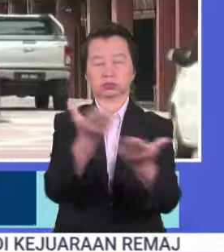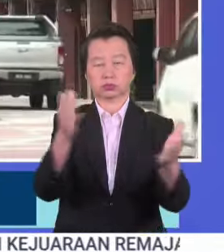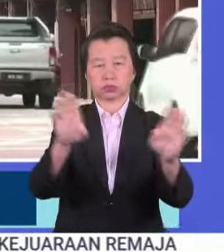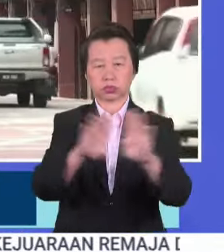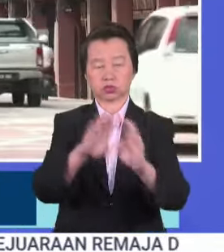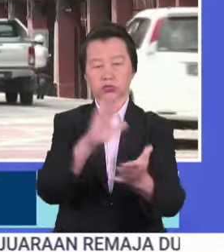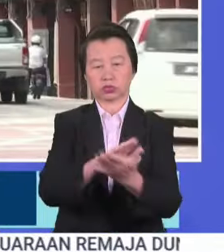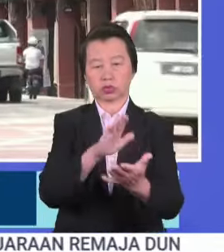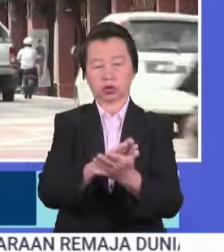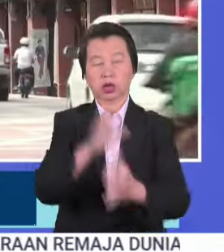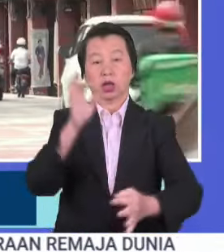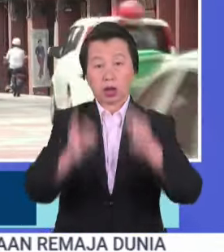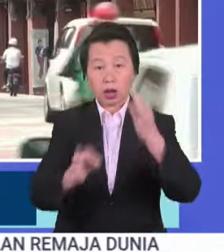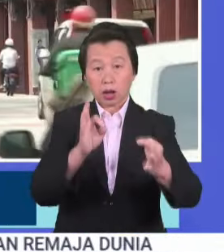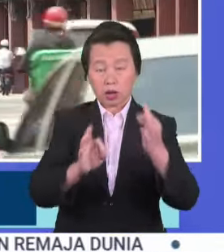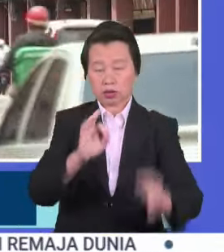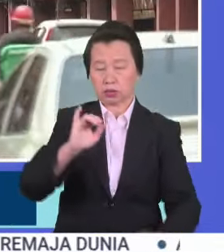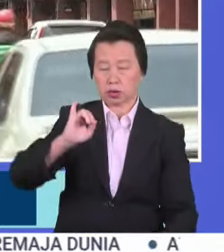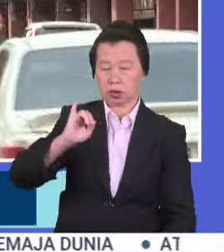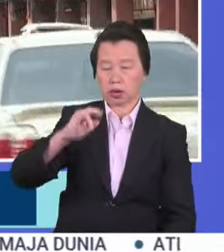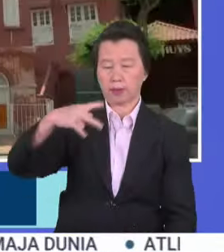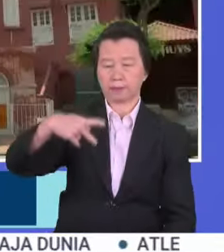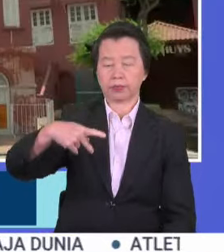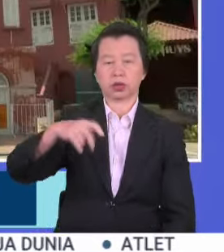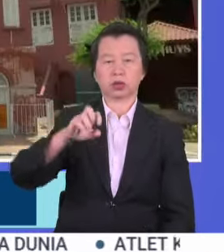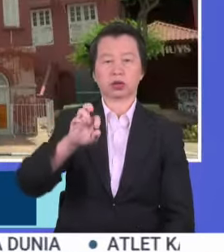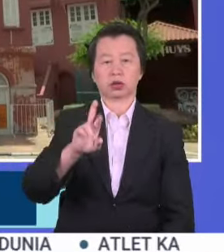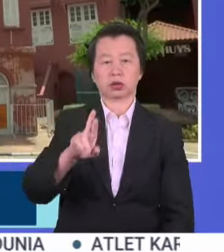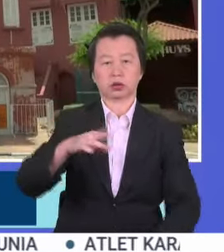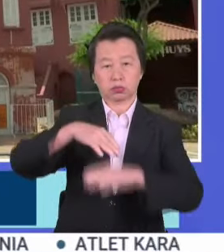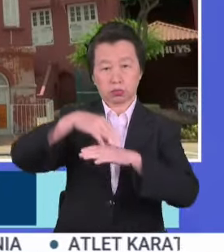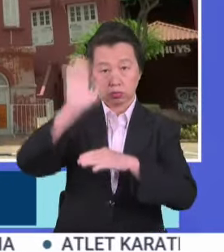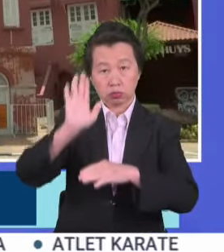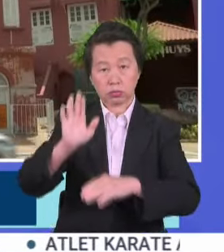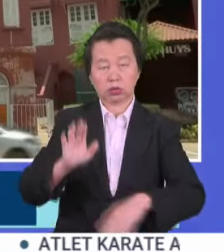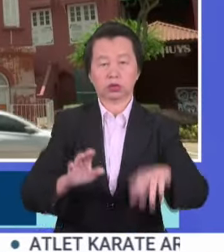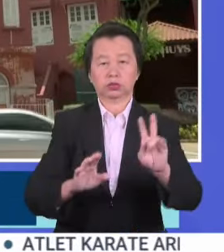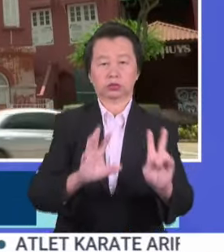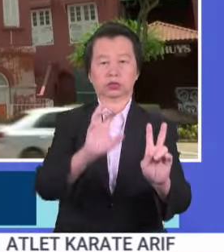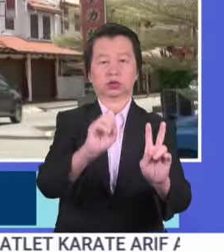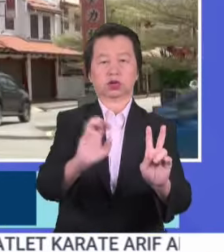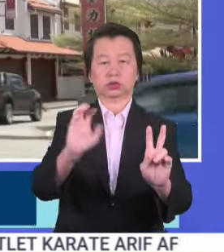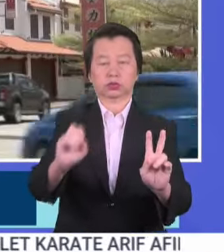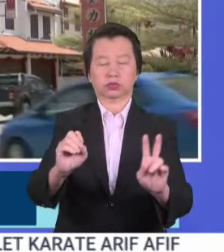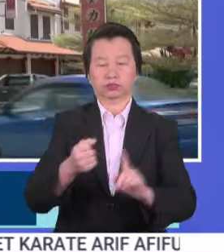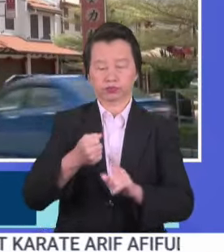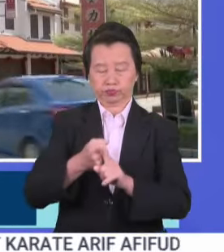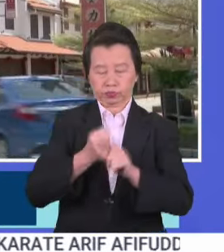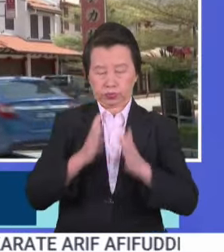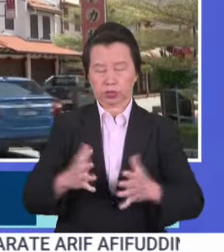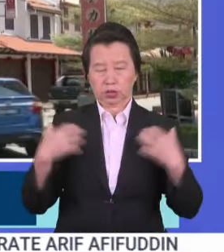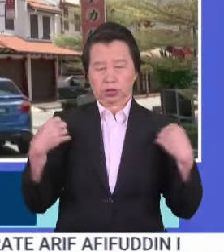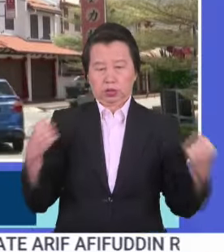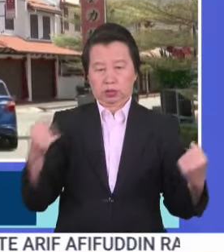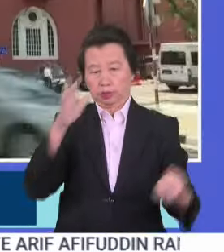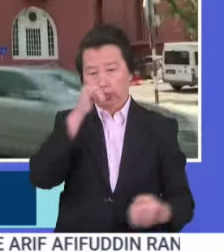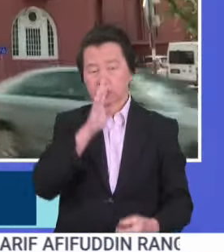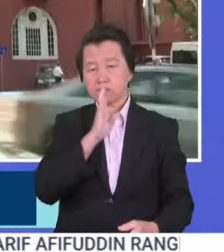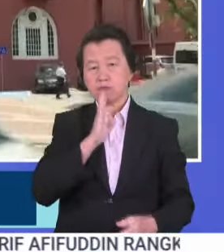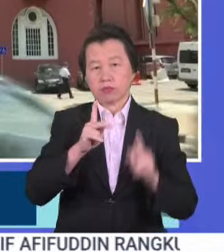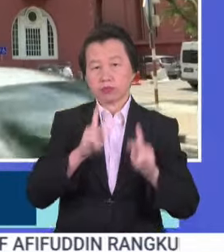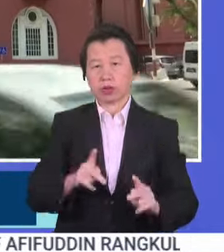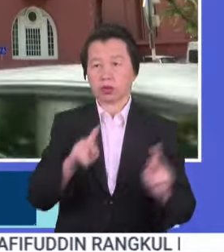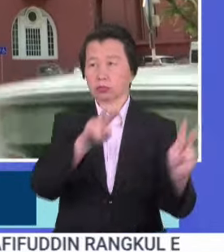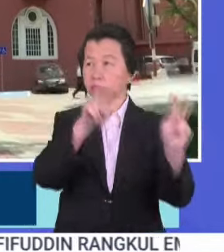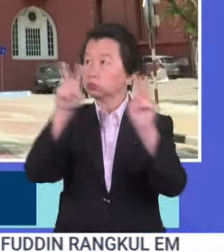akan diadakan jika bacaan indeks pencemaran udara IPU melepasi bacaan 200. Pengarah Kesihatan Melaka berkata pihaknya